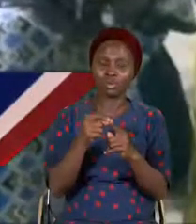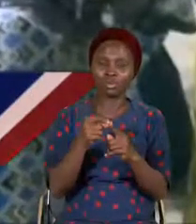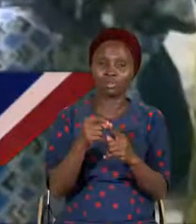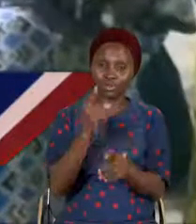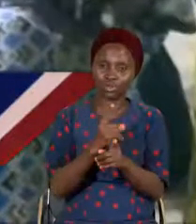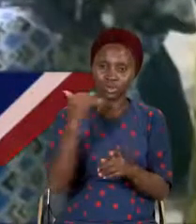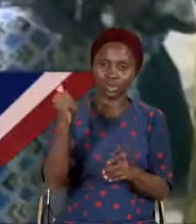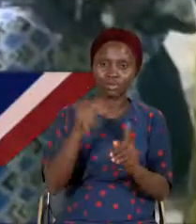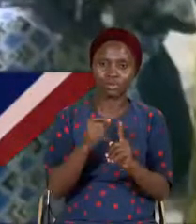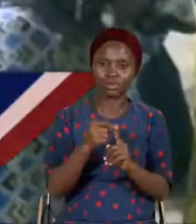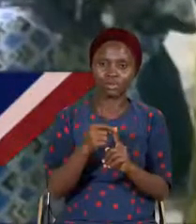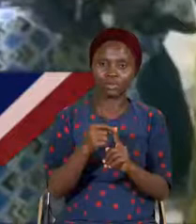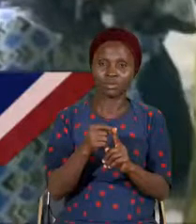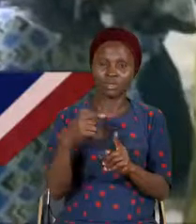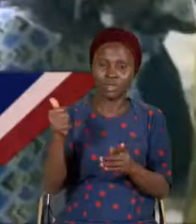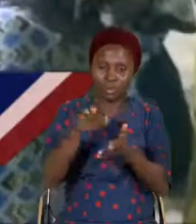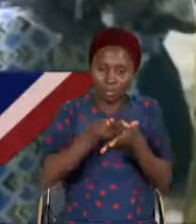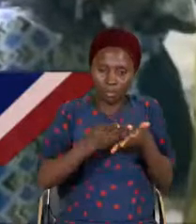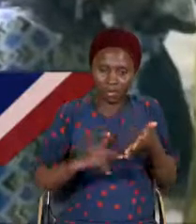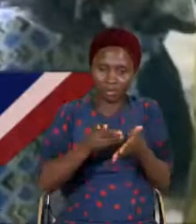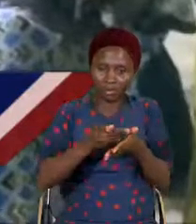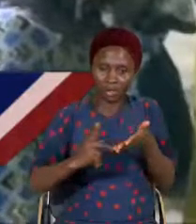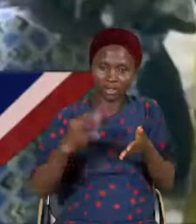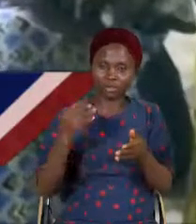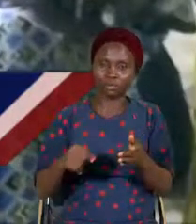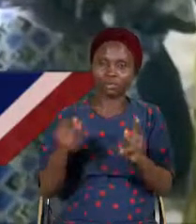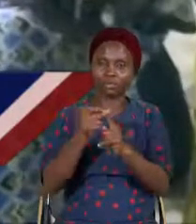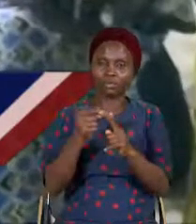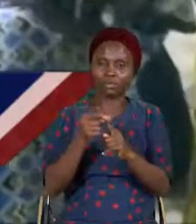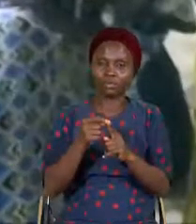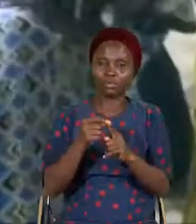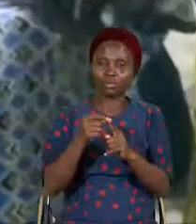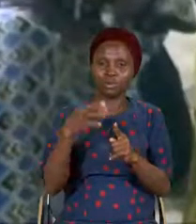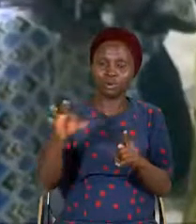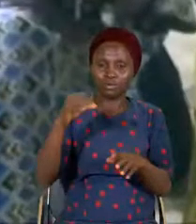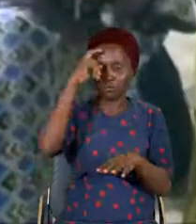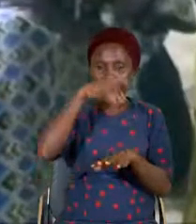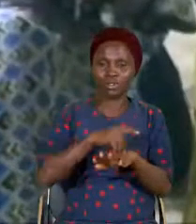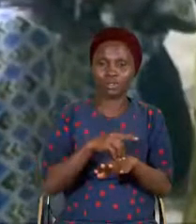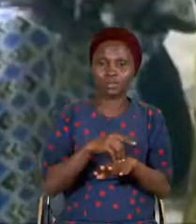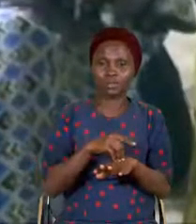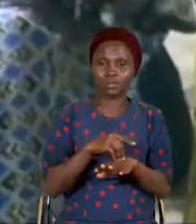l'Esprit une parole, c'est juste une parole, un fragment de la parole de sagesse.